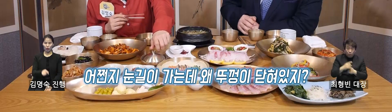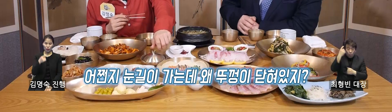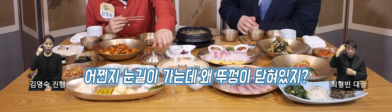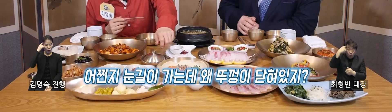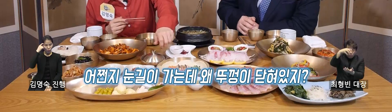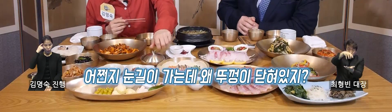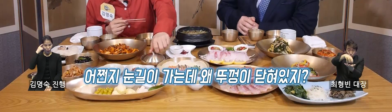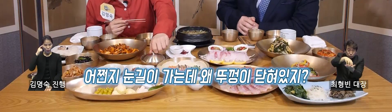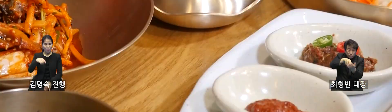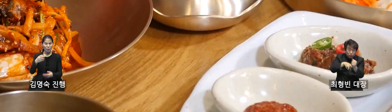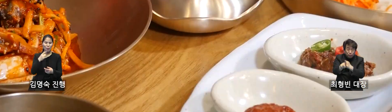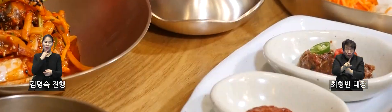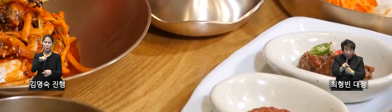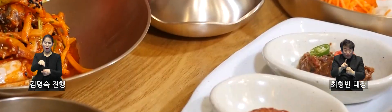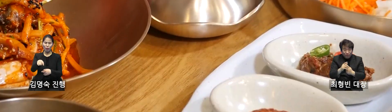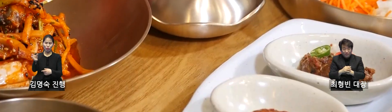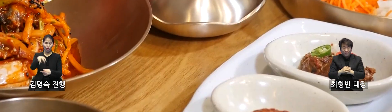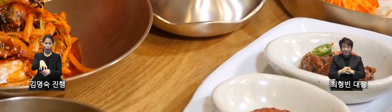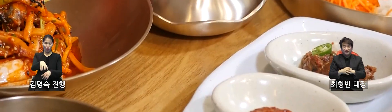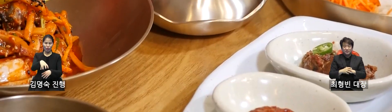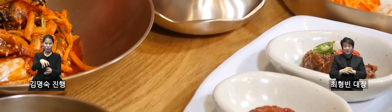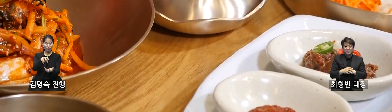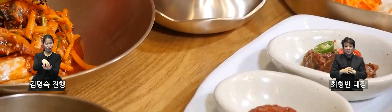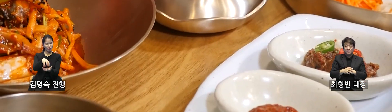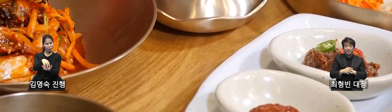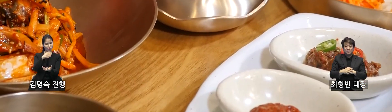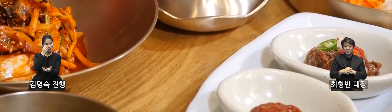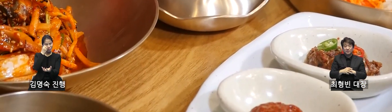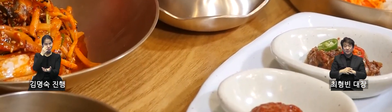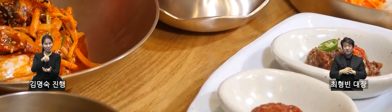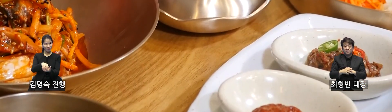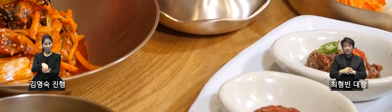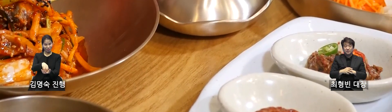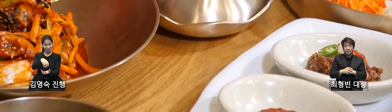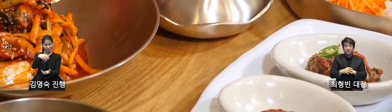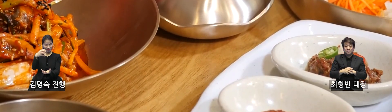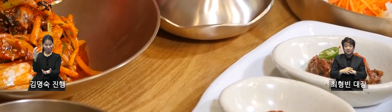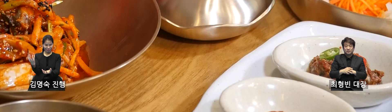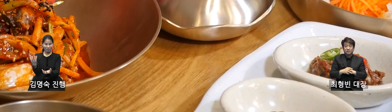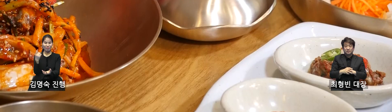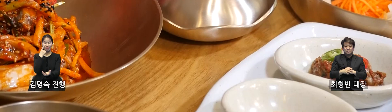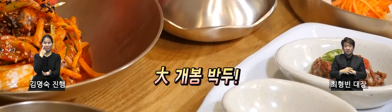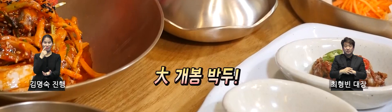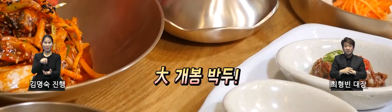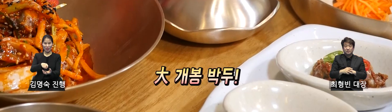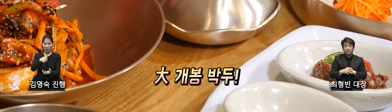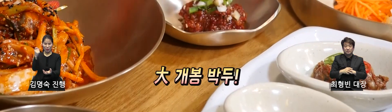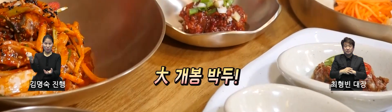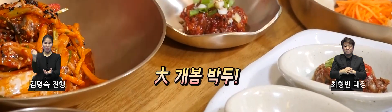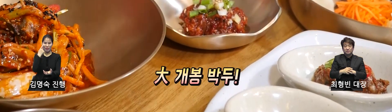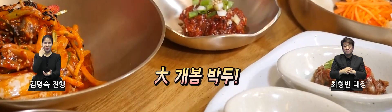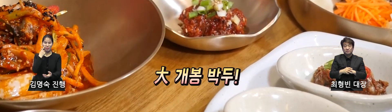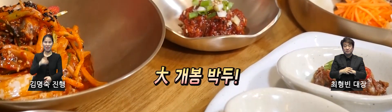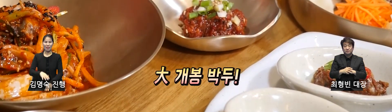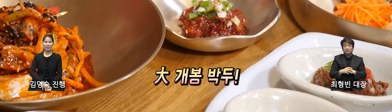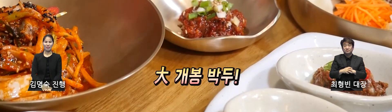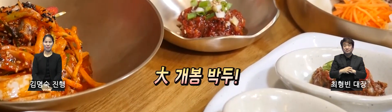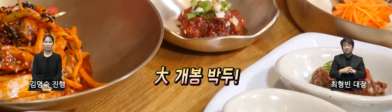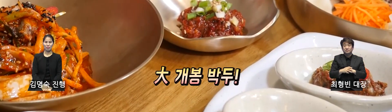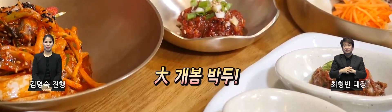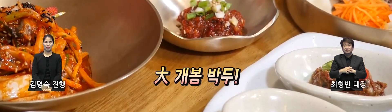했을까요 더 초 있죠 그럼에 자 며 분께 습니다 개봉 팍 뒤